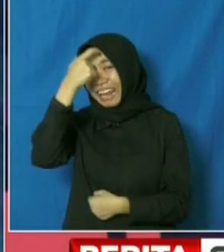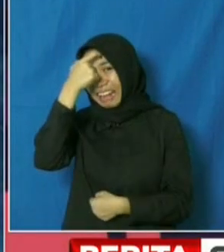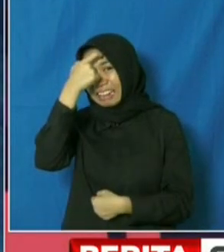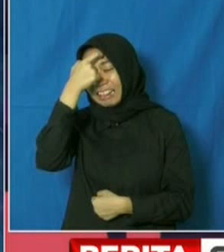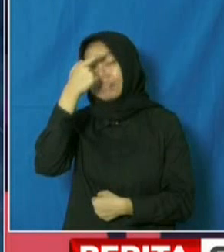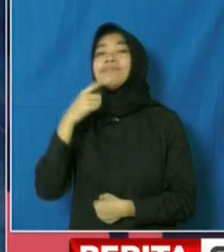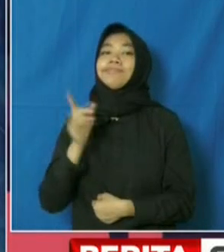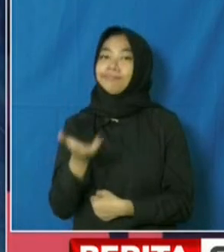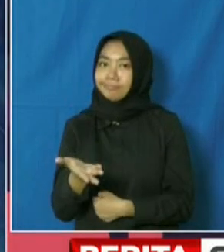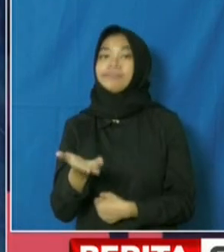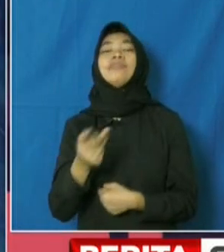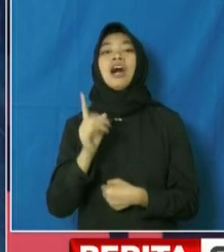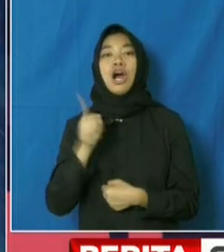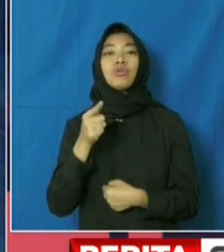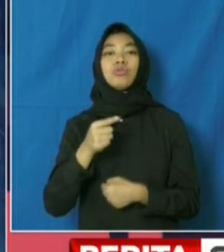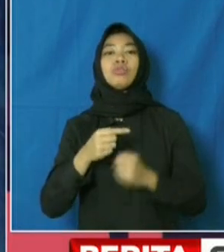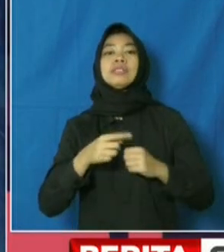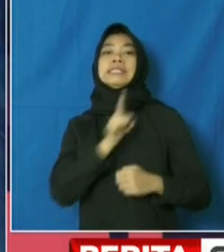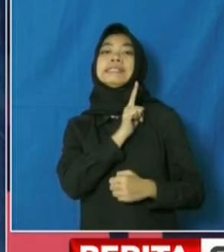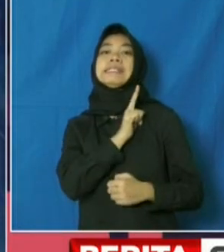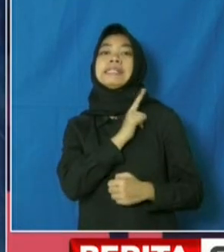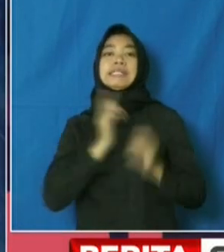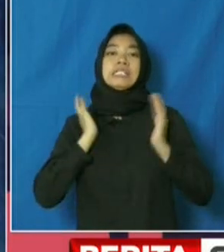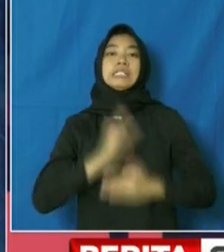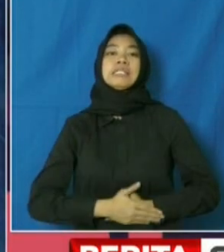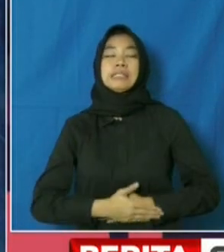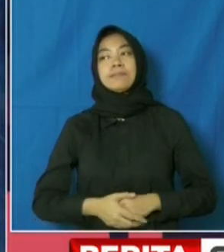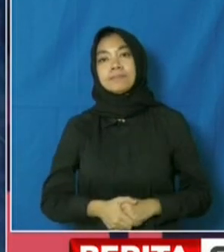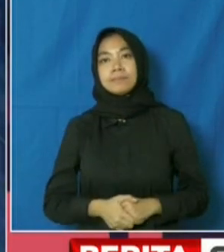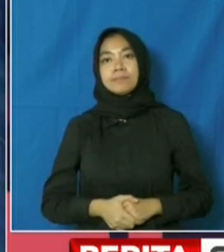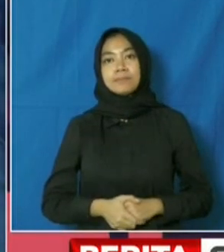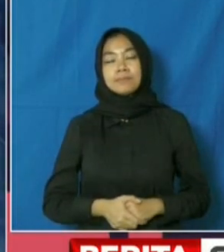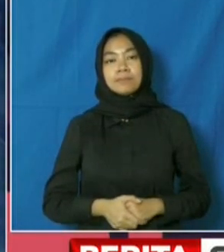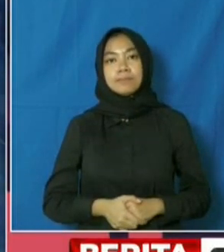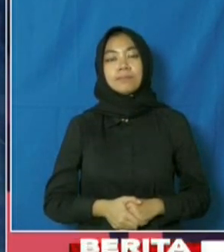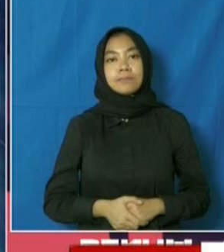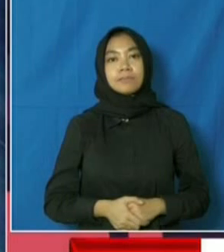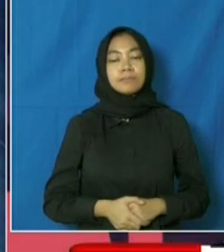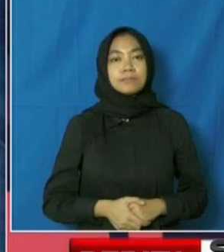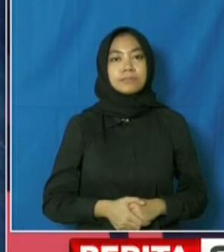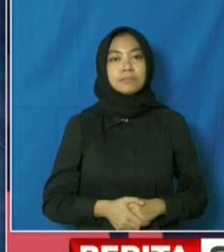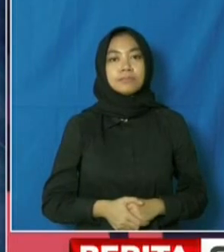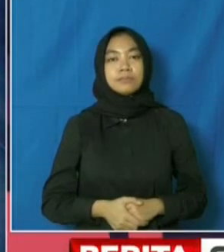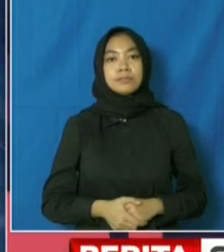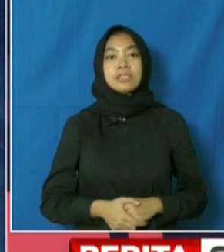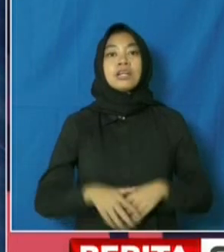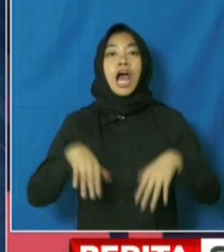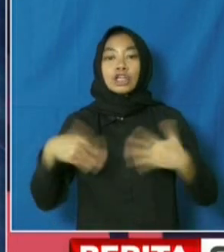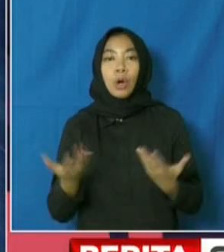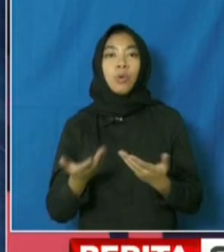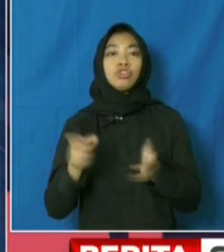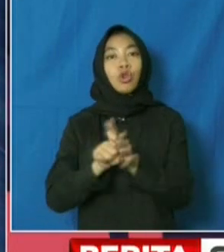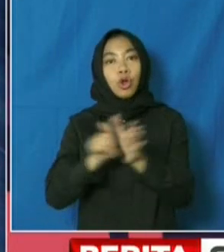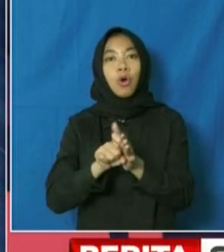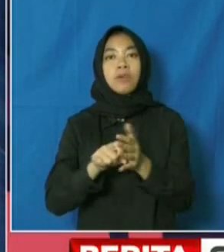untuk beribadah di tempat yang bersifat privat nah ketika berada di dalam suatu kawasan